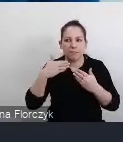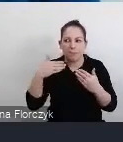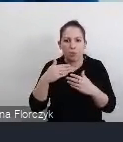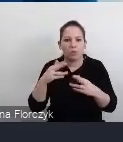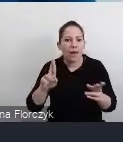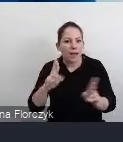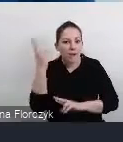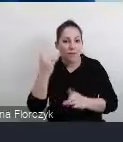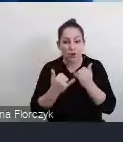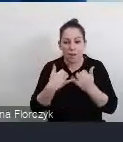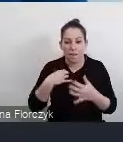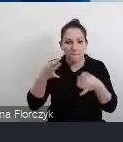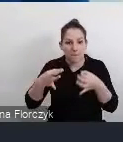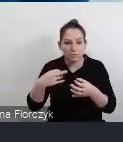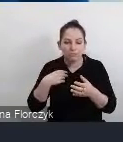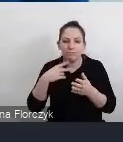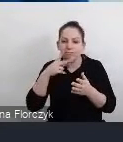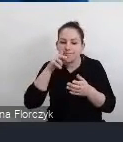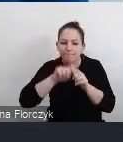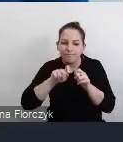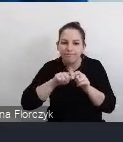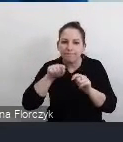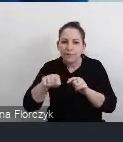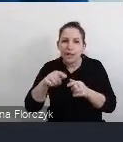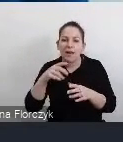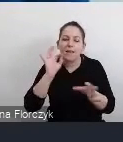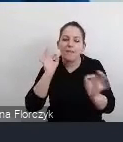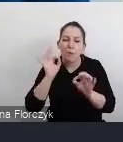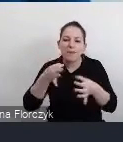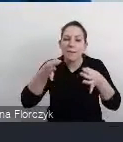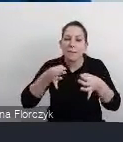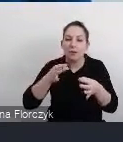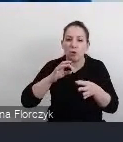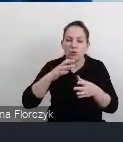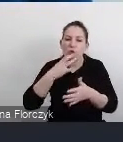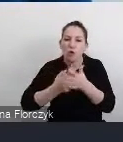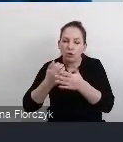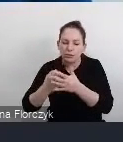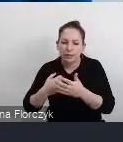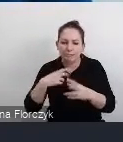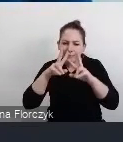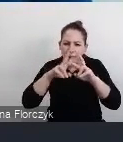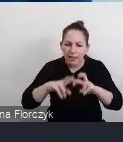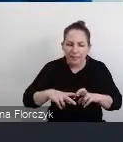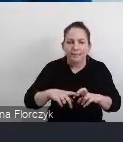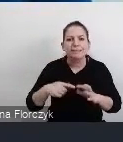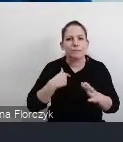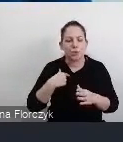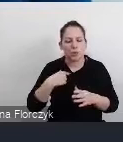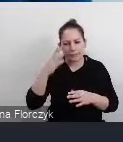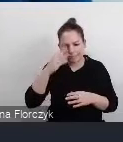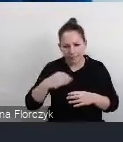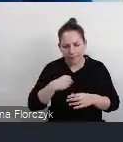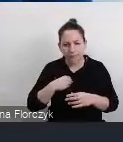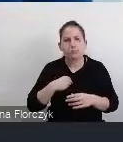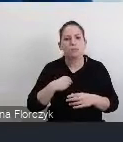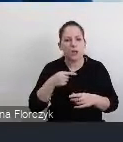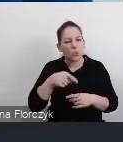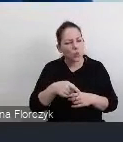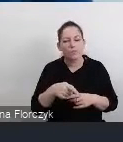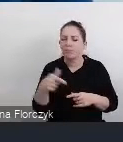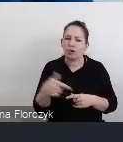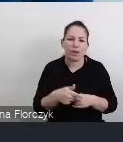bieżąco będziemy dalej z tego korzystać i na bieżąco i dokonywać tych analiz, sygnalizować, że tutaj no,